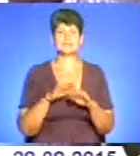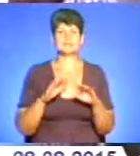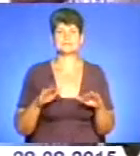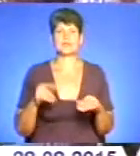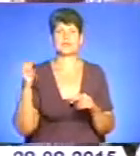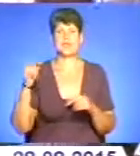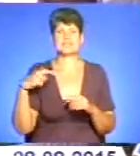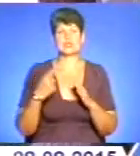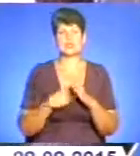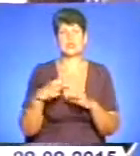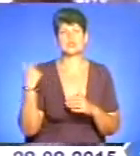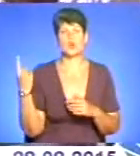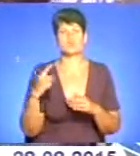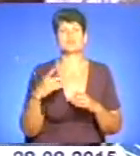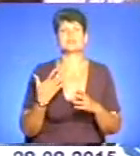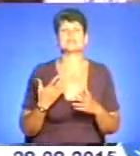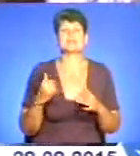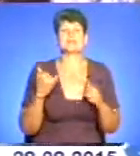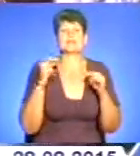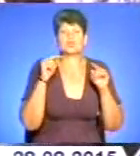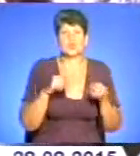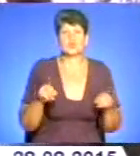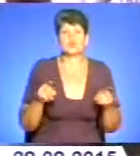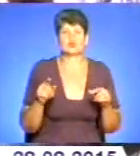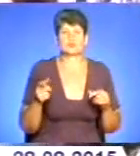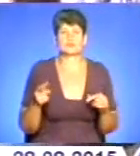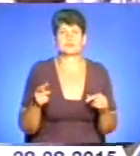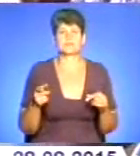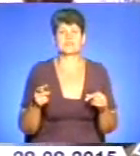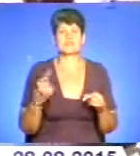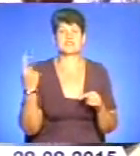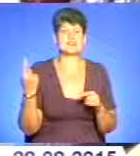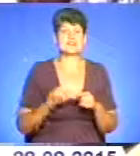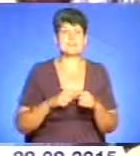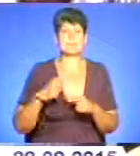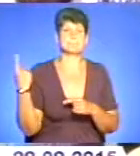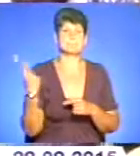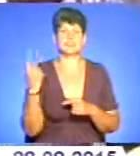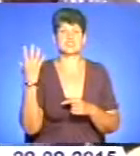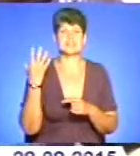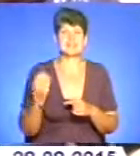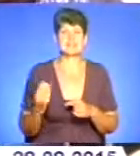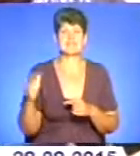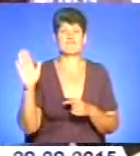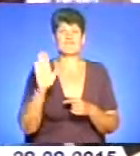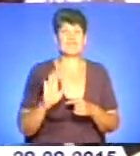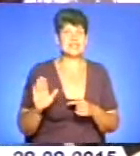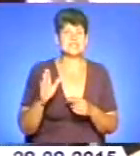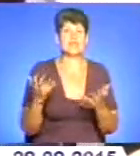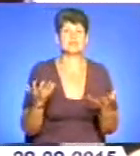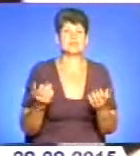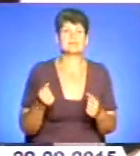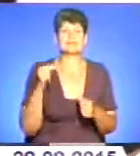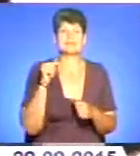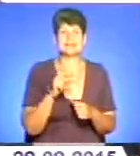Луганської та Донецької області, Донбасу загалом, для того, щоб вони вже в цей перший день вересня отримували ті речі,